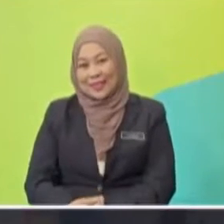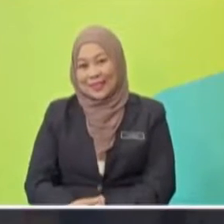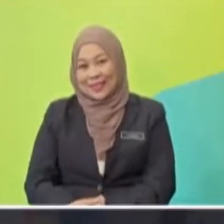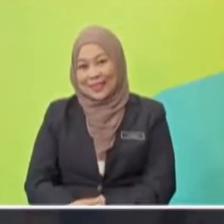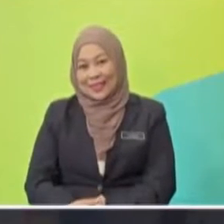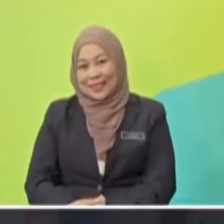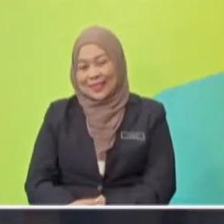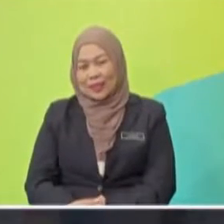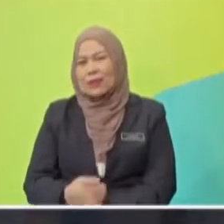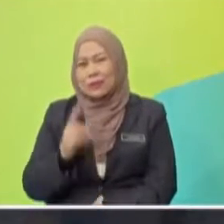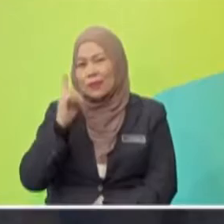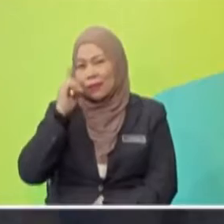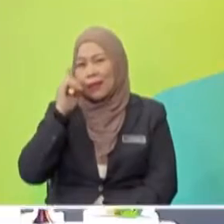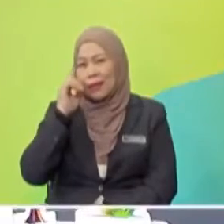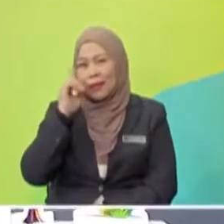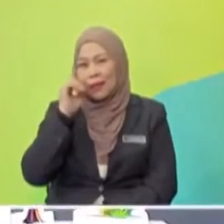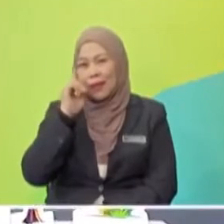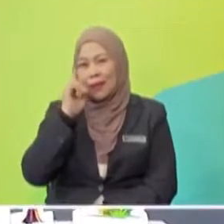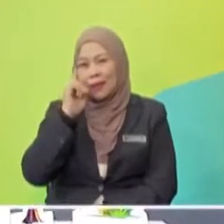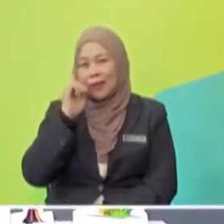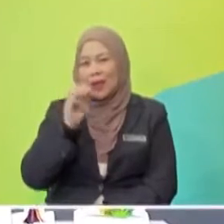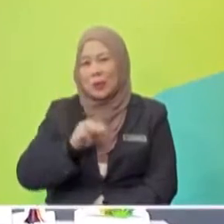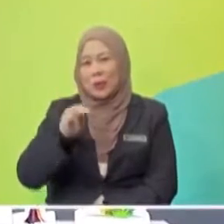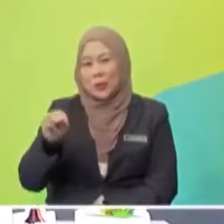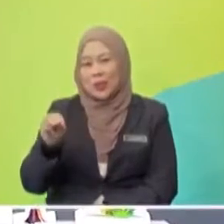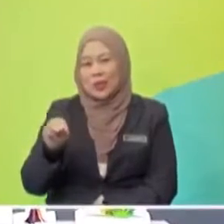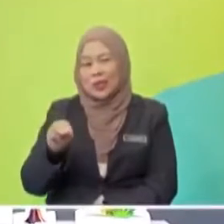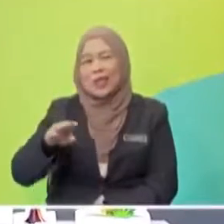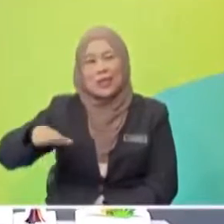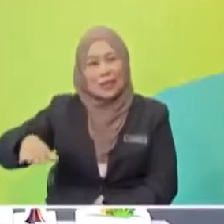rasanya Cikgu kalau mudah-muda di ke rumah